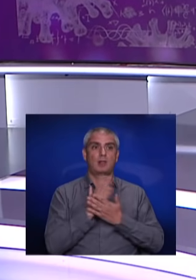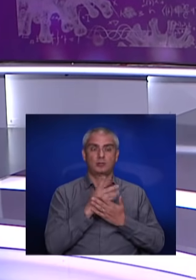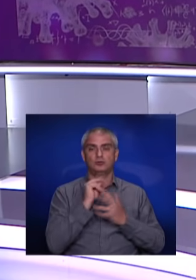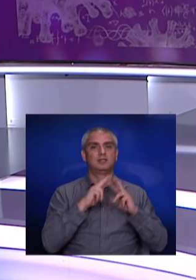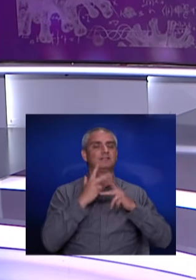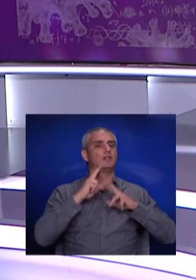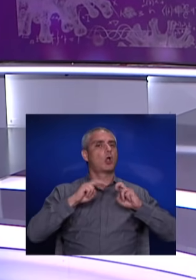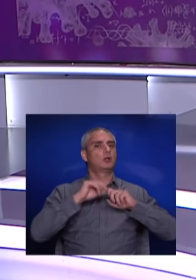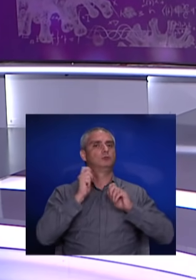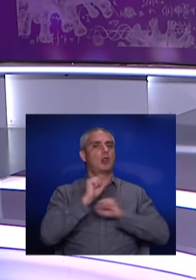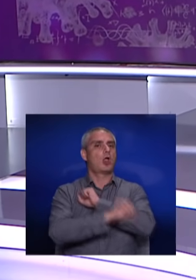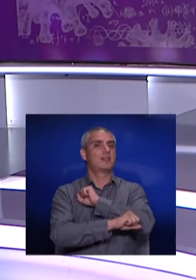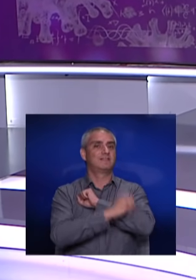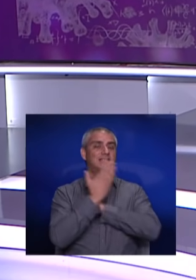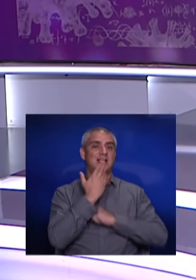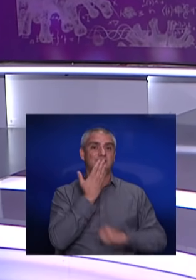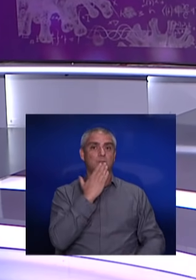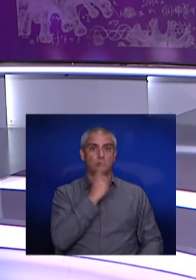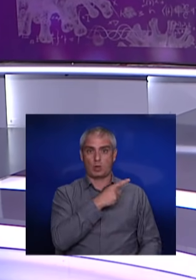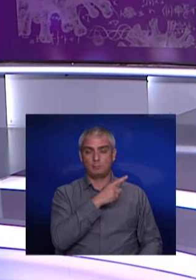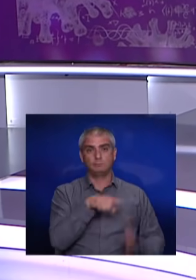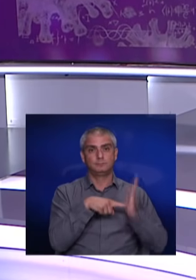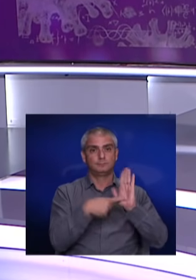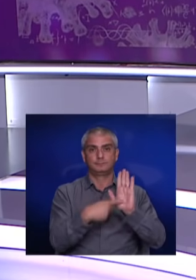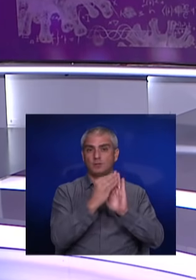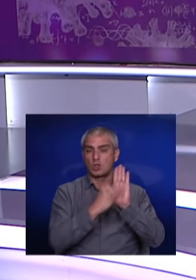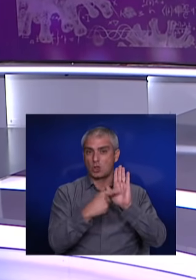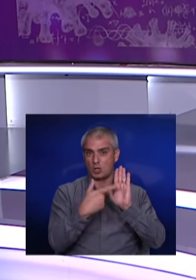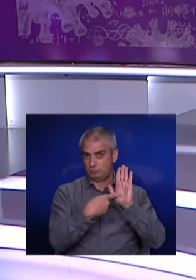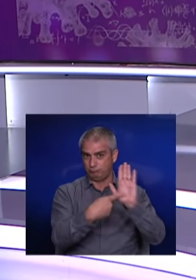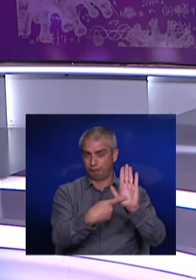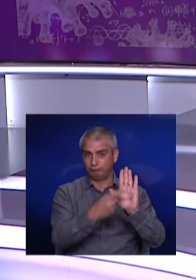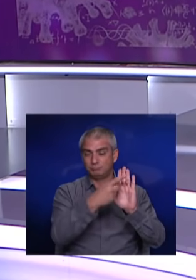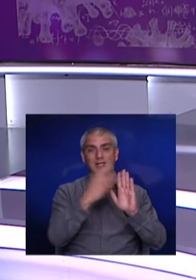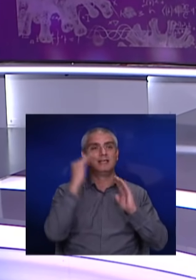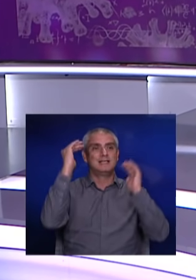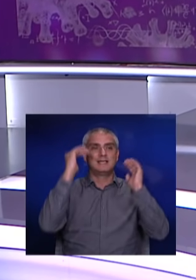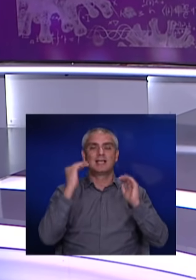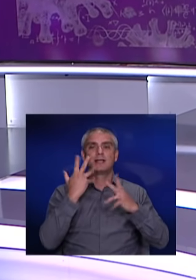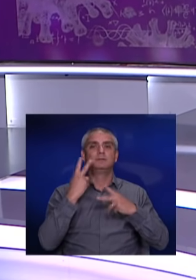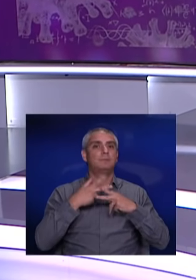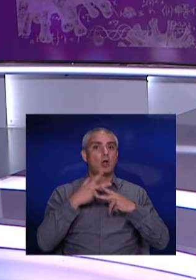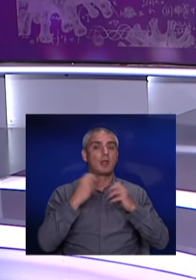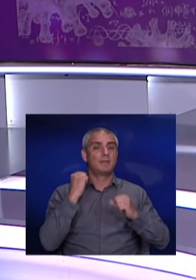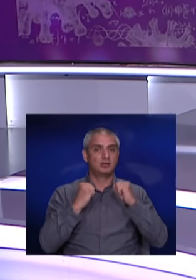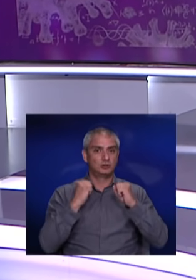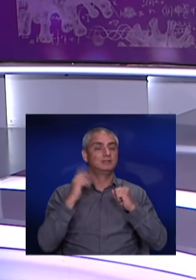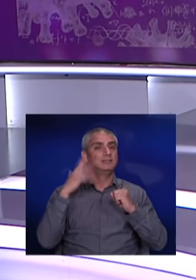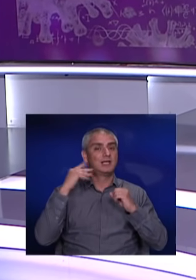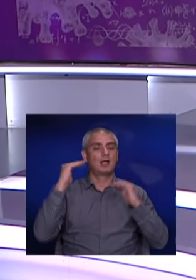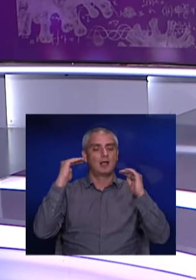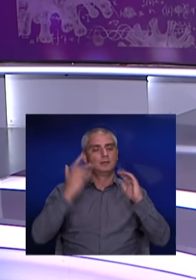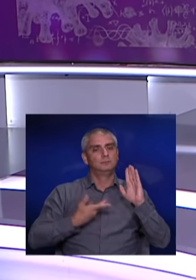חוקרי האוניברסיטה העברית. לפי הדוח שהם הציגו הערב לראש הממשלה, מגמת הירידה במספר החולים קשה צפויה